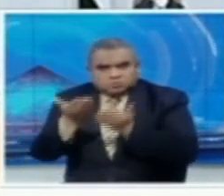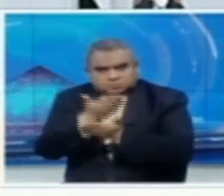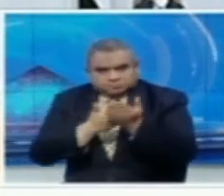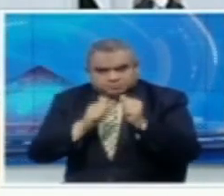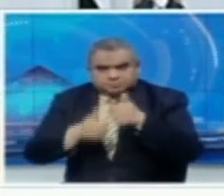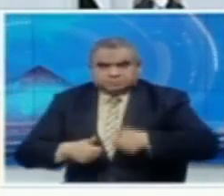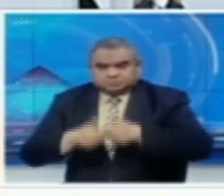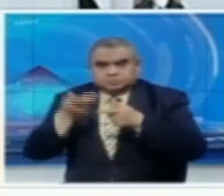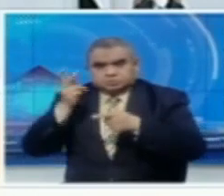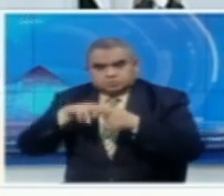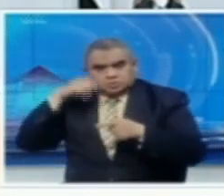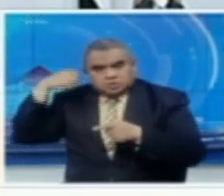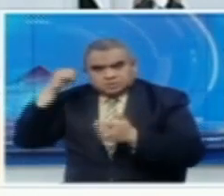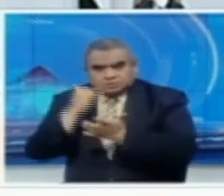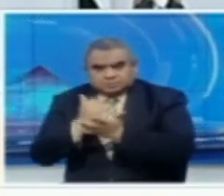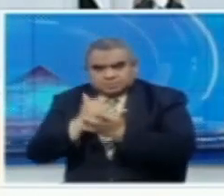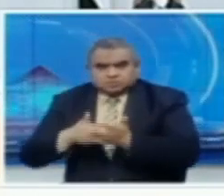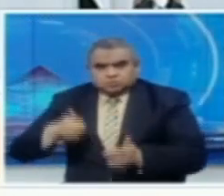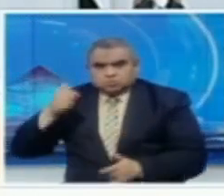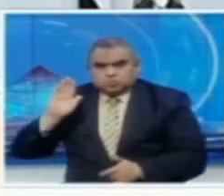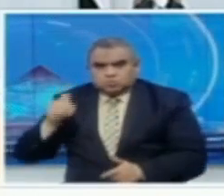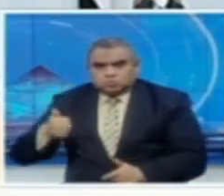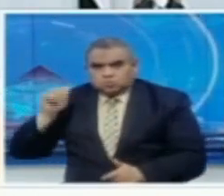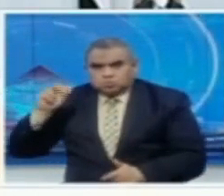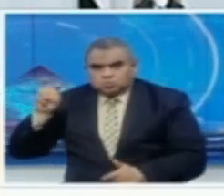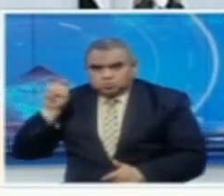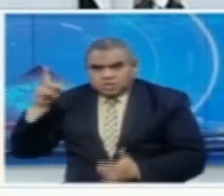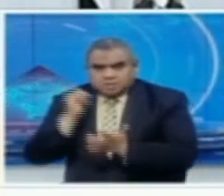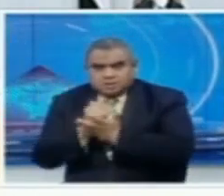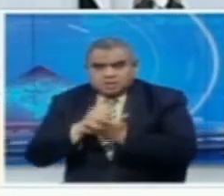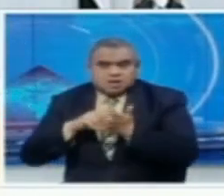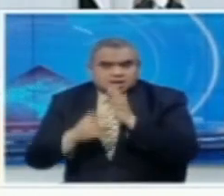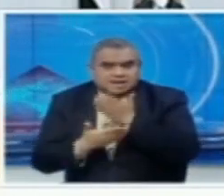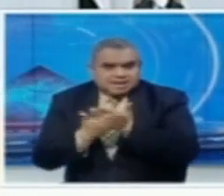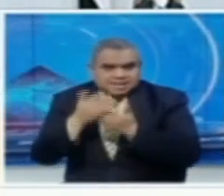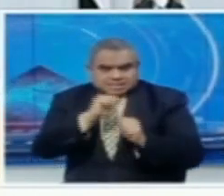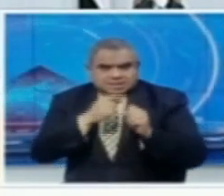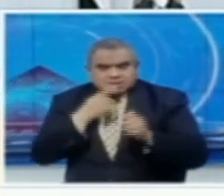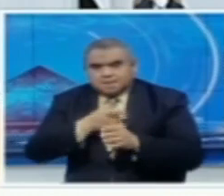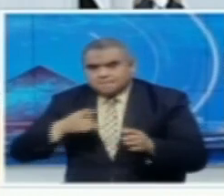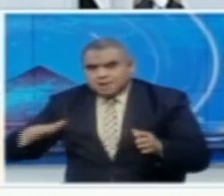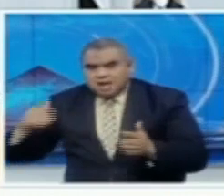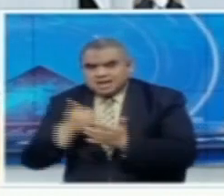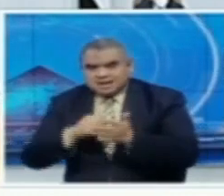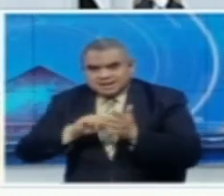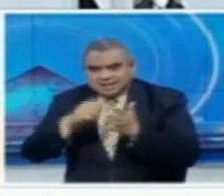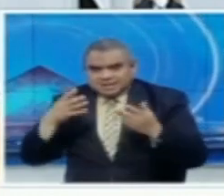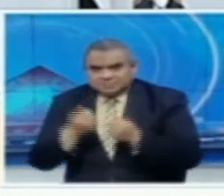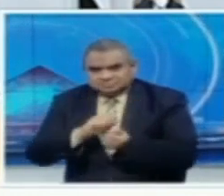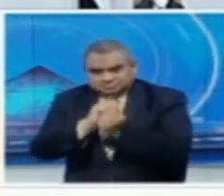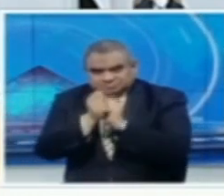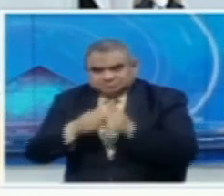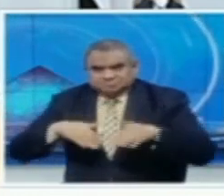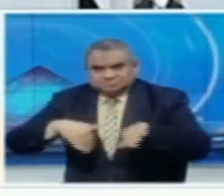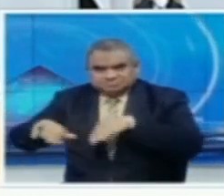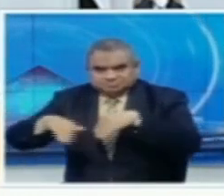عرض السيد رئيس هيئة قناة السويس محاور تطوير القطاع الجنوبي للمجرى الملاحي للقناة لتحسين حركة